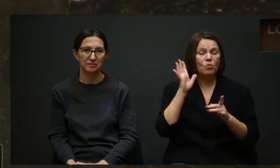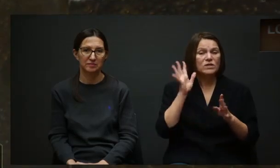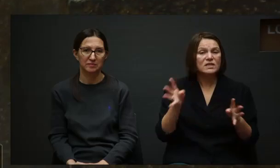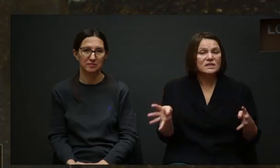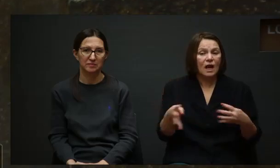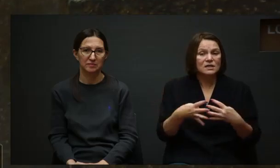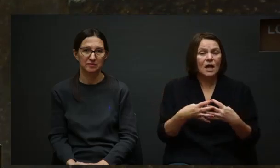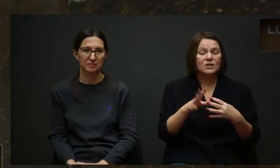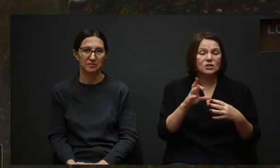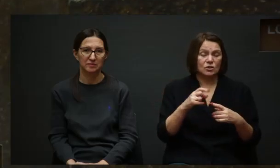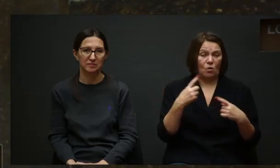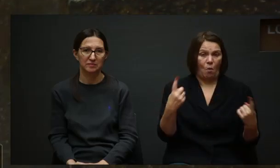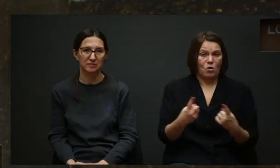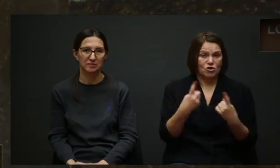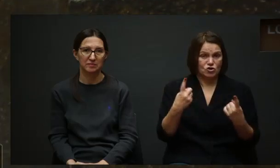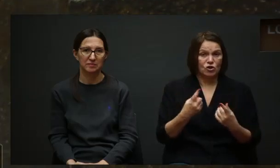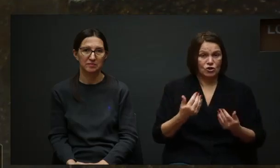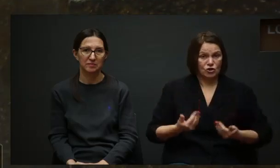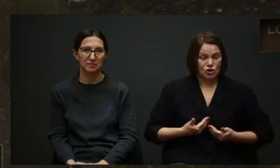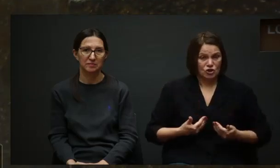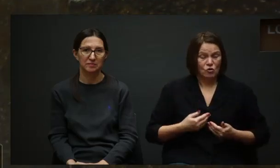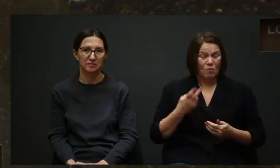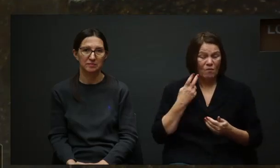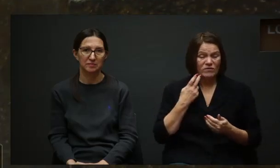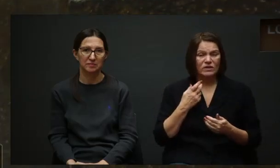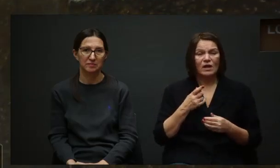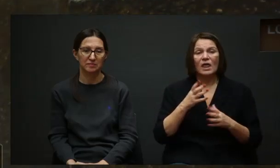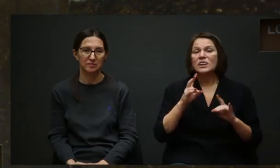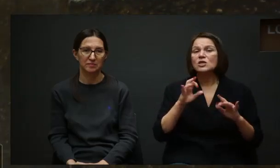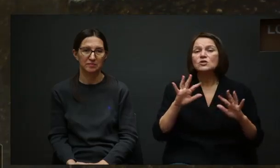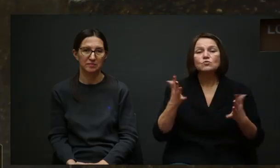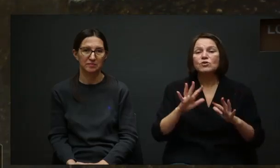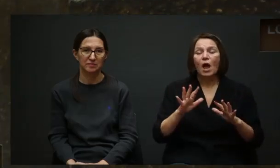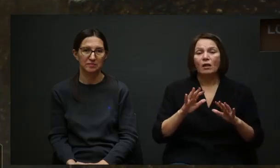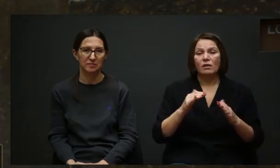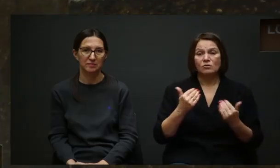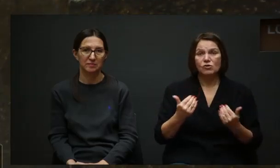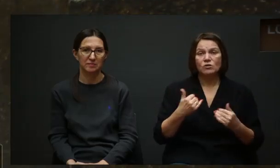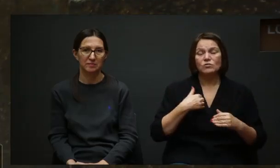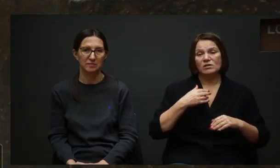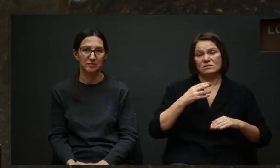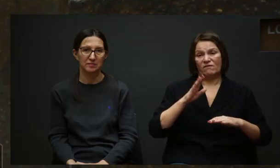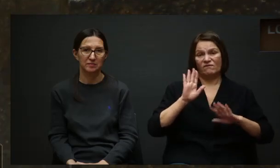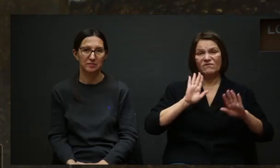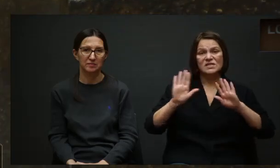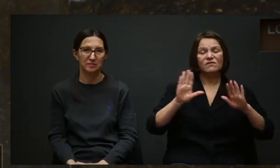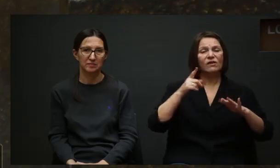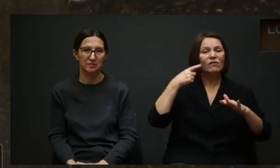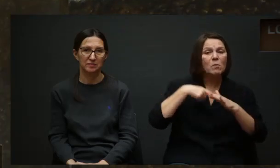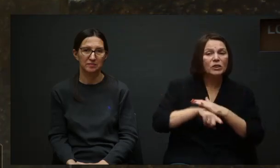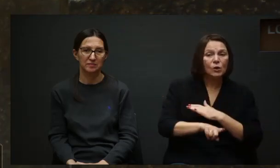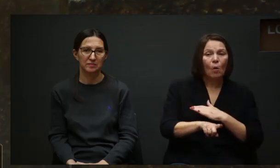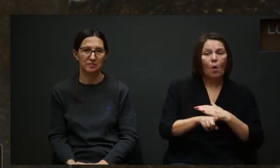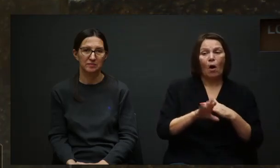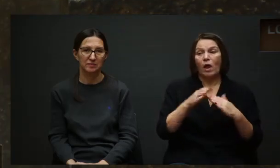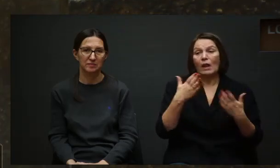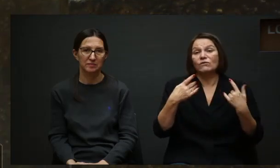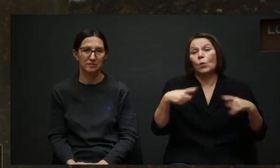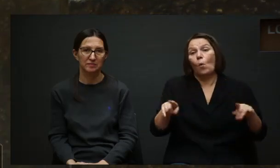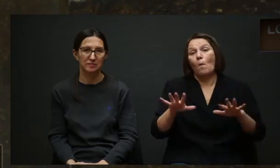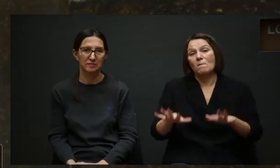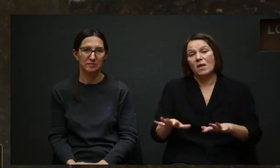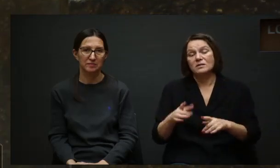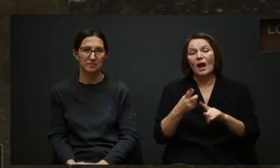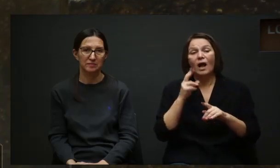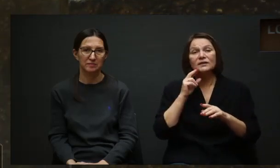с повседневностью. Поэтому там не случайно устройство каких-то выставок то в метро, то еще где-то. Ну, когда это